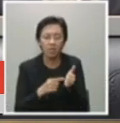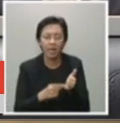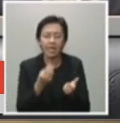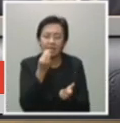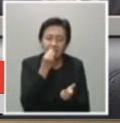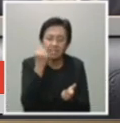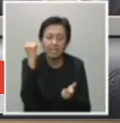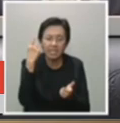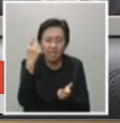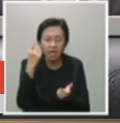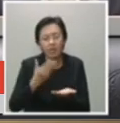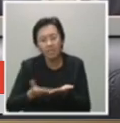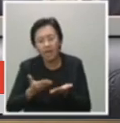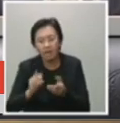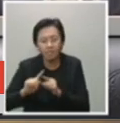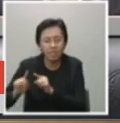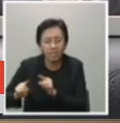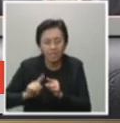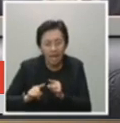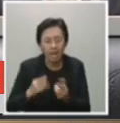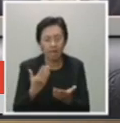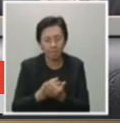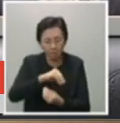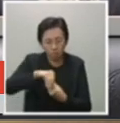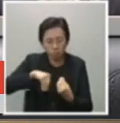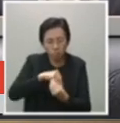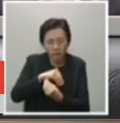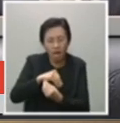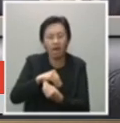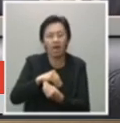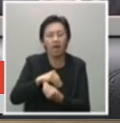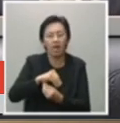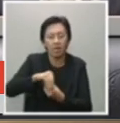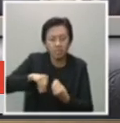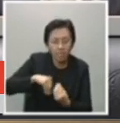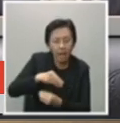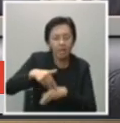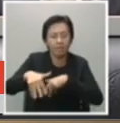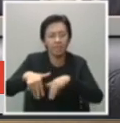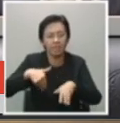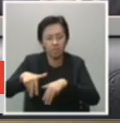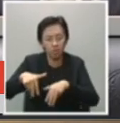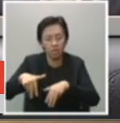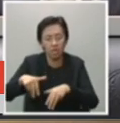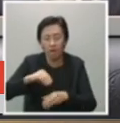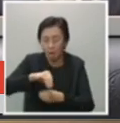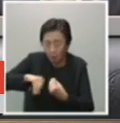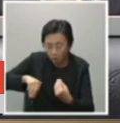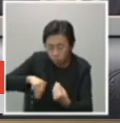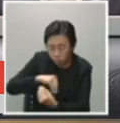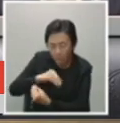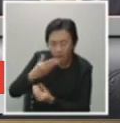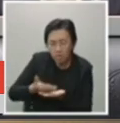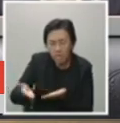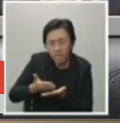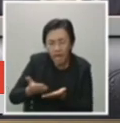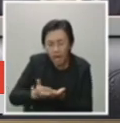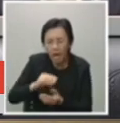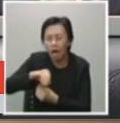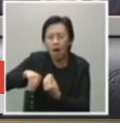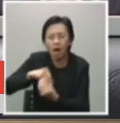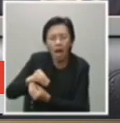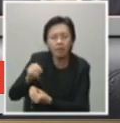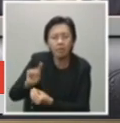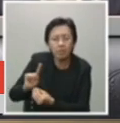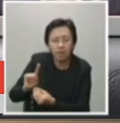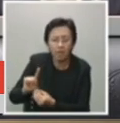แค่วิธีการฟอกเงินของรัฐให้ผ่านมือประชาชนก่อนไปอยู่ในมือเจ้าสัวเท่านั้นค่ะพลเอกประยุทธ์จันทร์โ